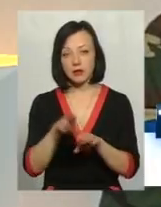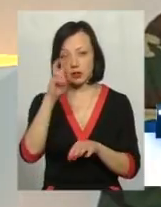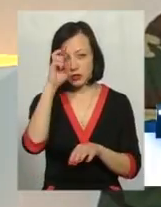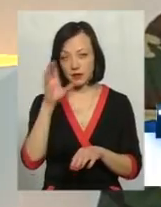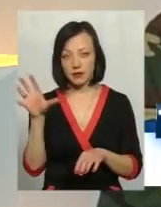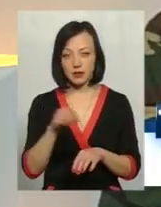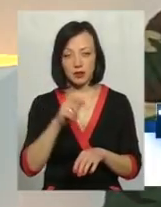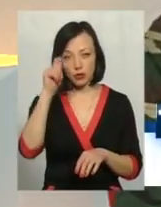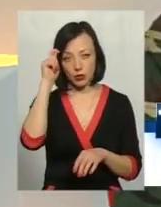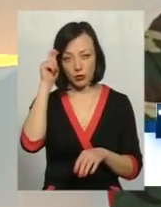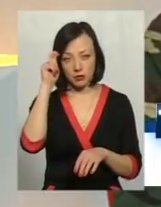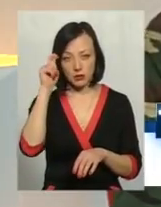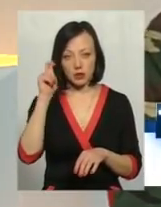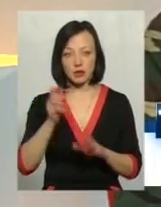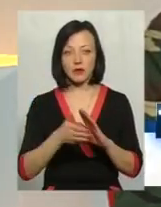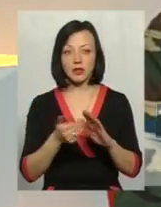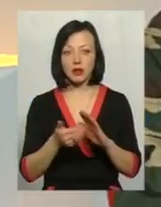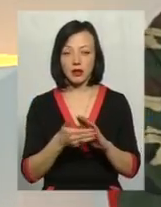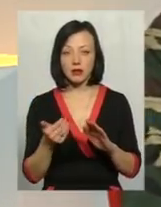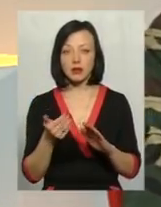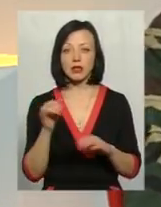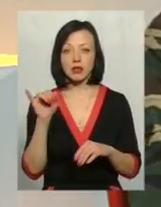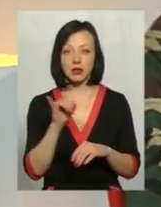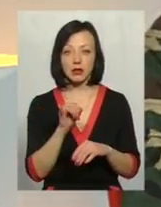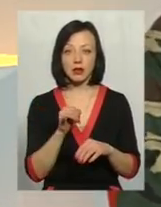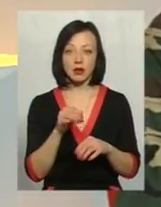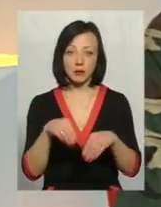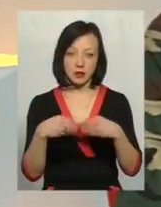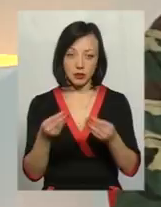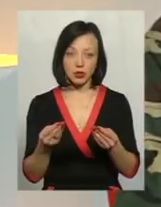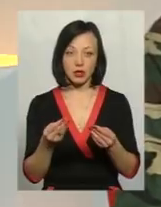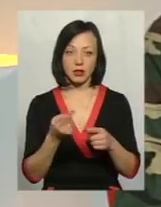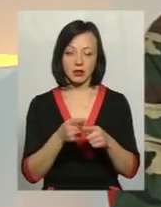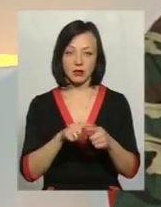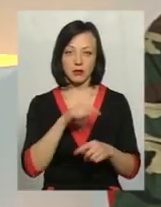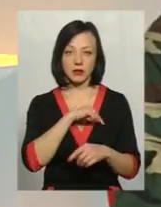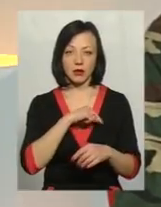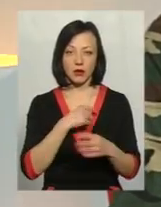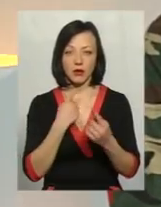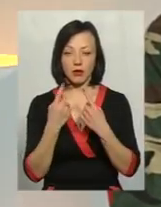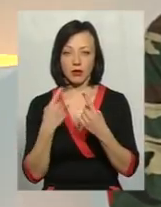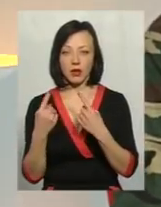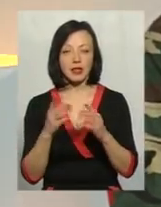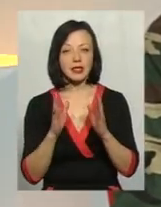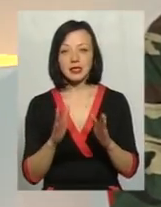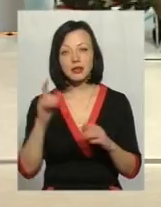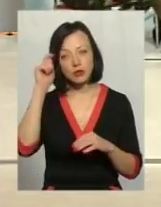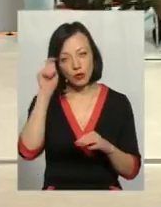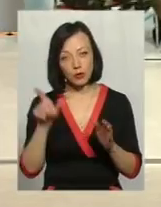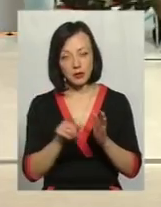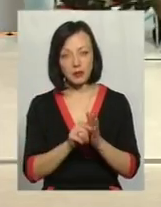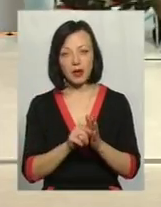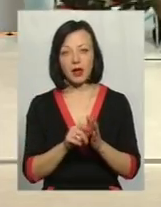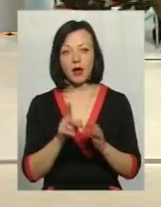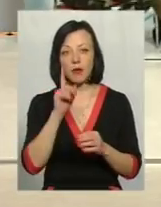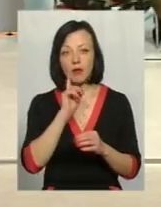всіх цих хлопців викликати в лікарню і просто призначати їм психолога, щоб вони прийшли. Це не тільки з хлопцями. На